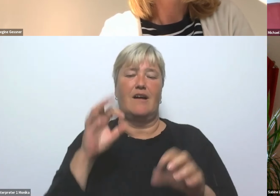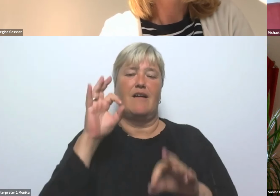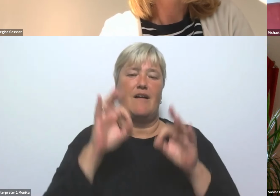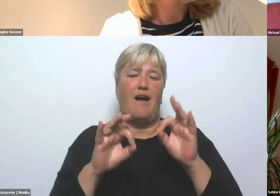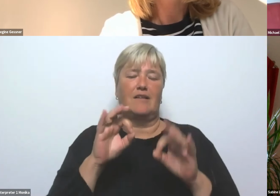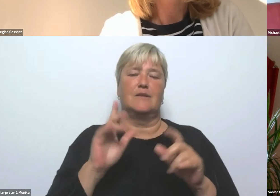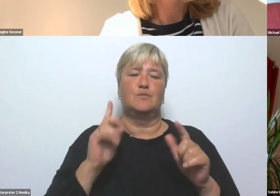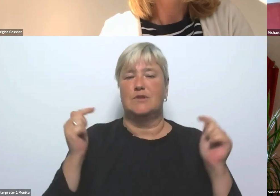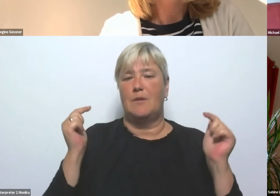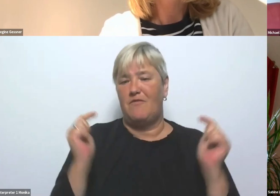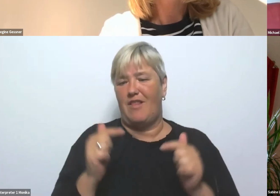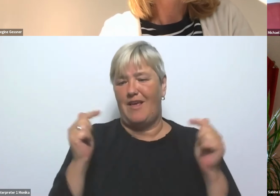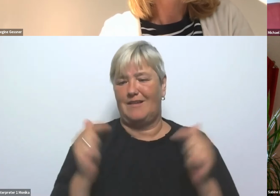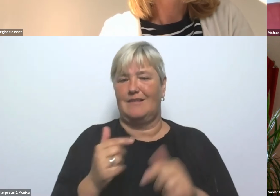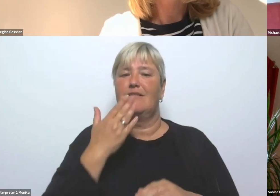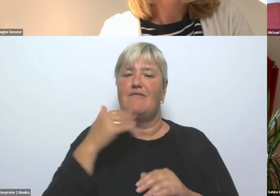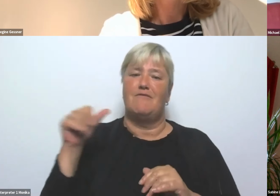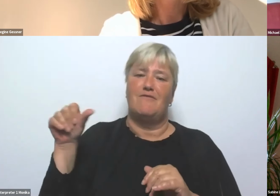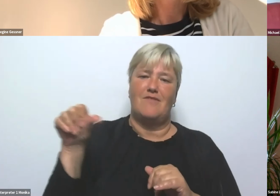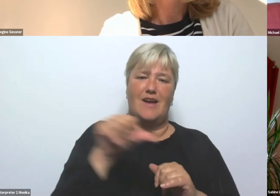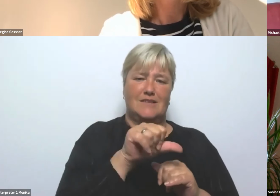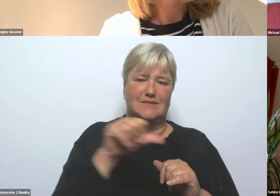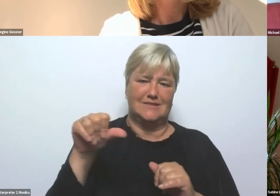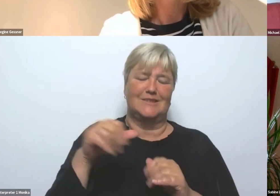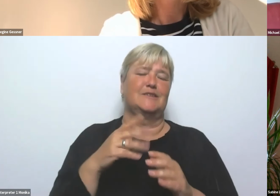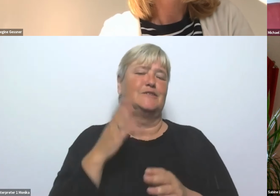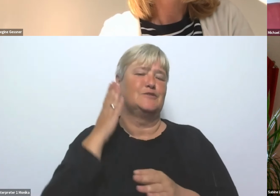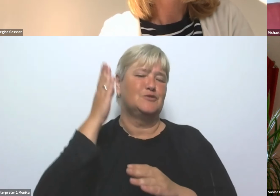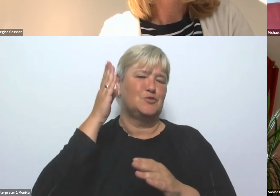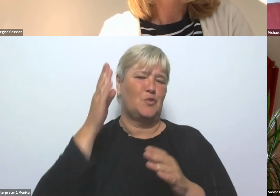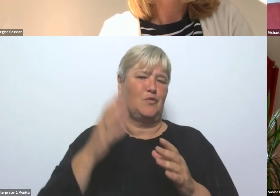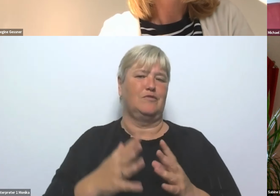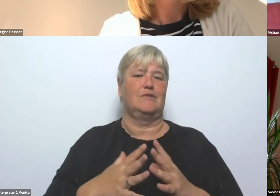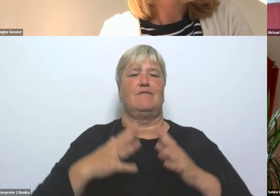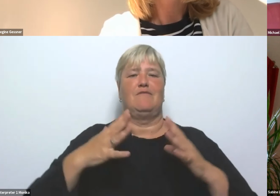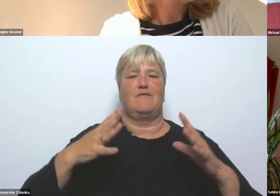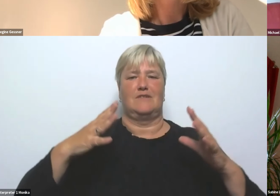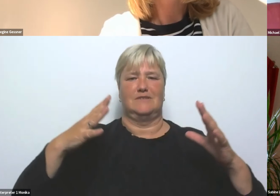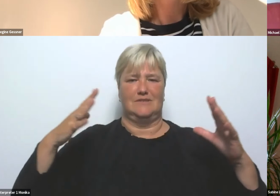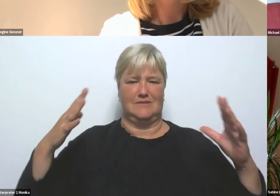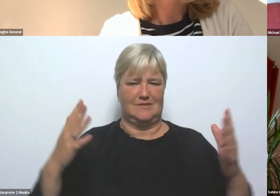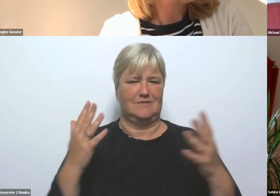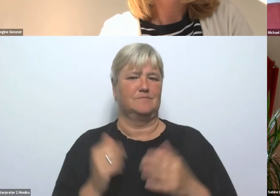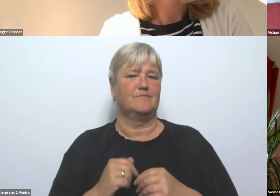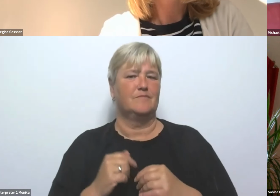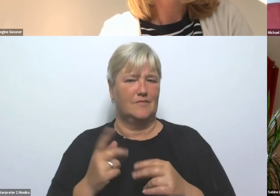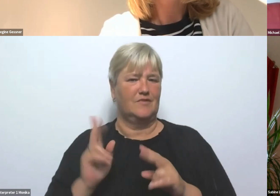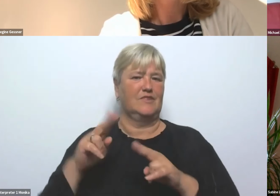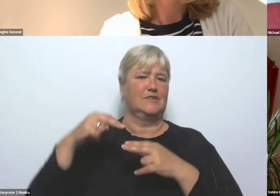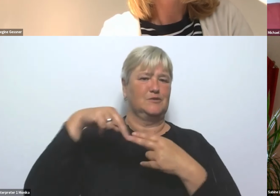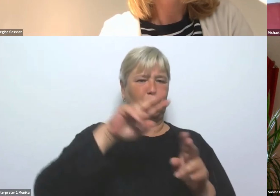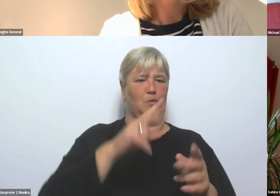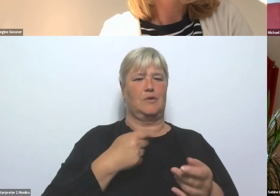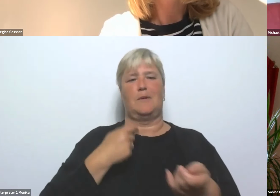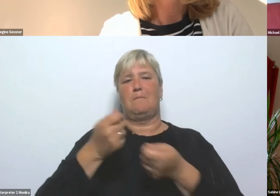sollte, damit er eben in die Zukunft wächst. Das ist so das, was ich vielleicht zusammenfassen wollte. Und damit möchte ich wieder zurück an die Moderation